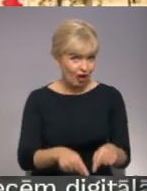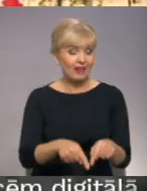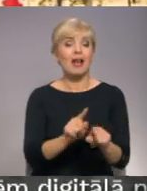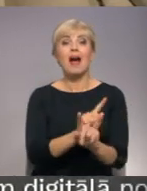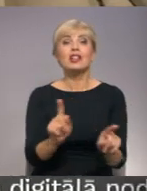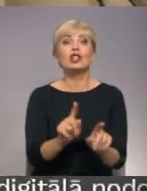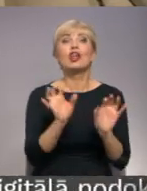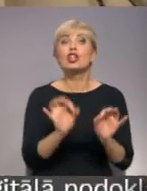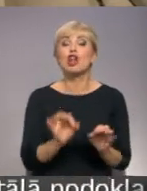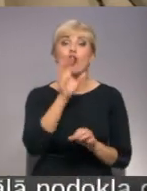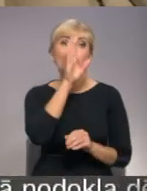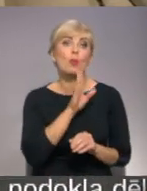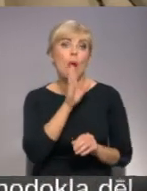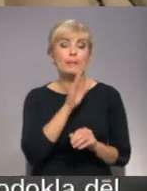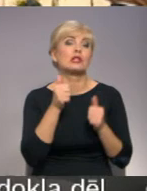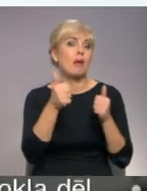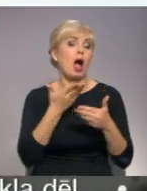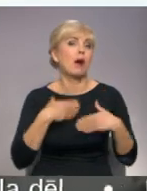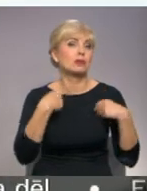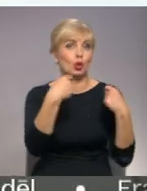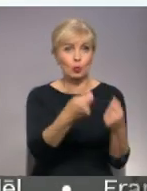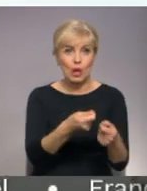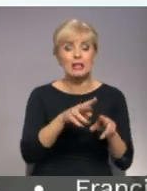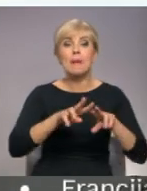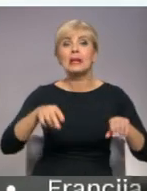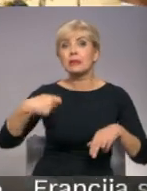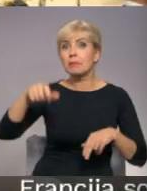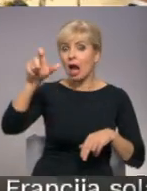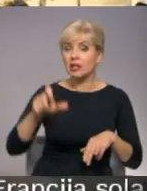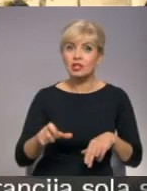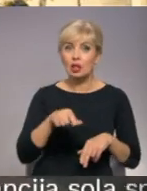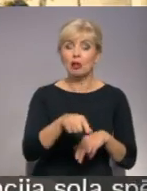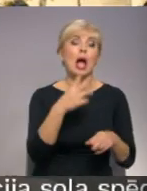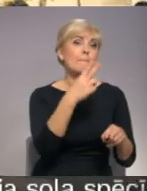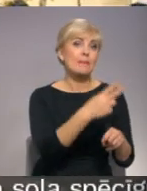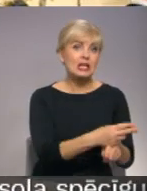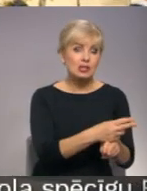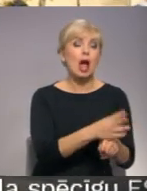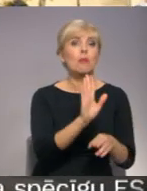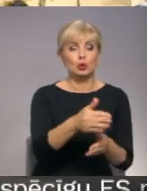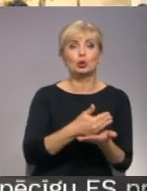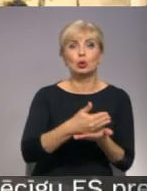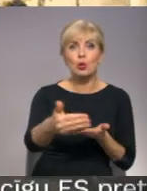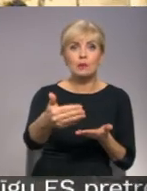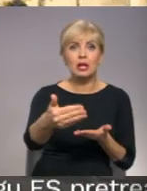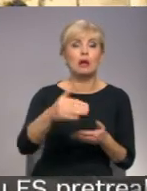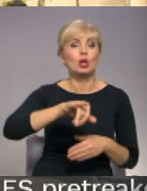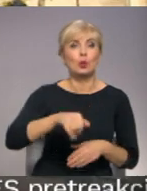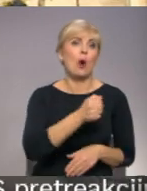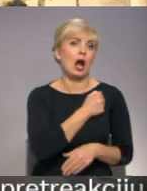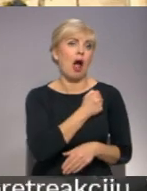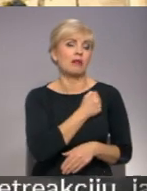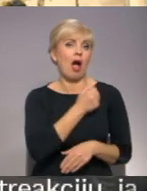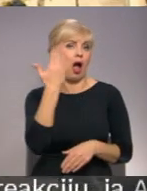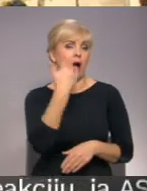ir tiešām nopietnas ieguldījums. Ministrs prezidents teica, ka šī misija, protams, tiks turpināta, jo tas ir Kanādas